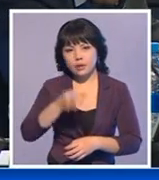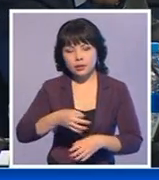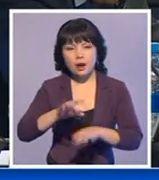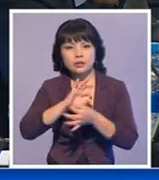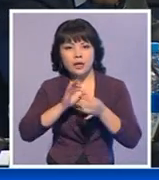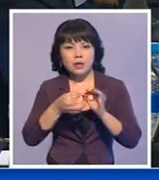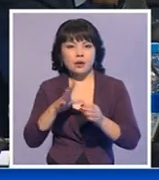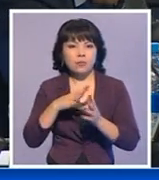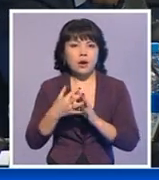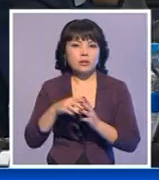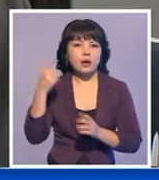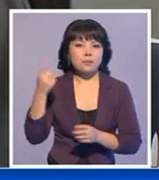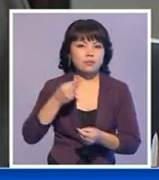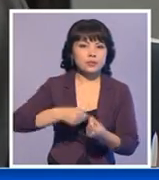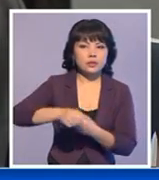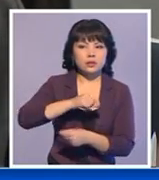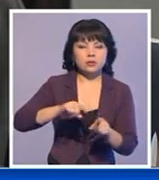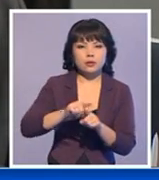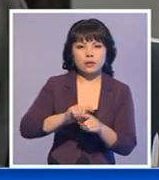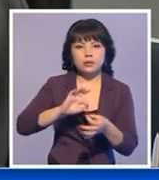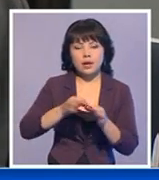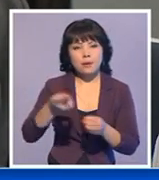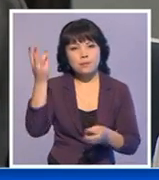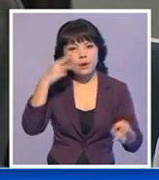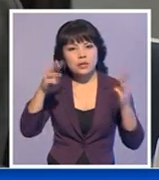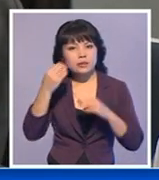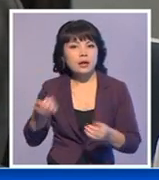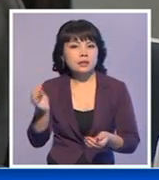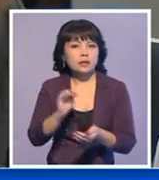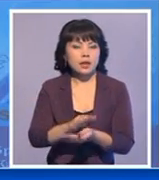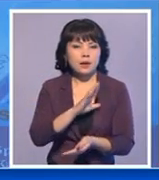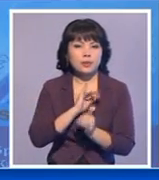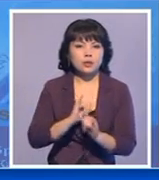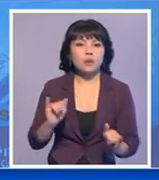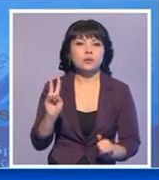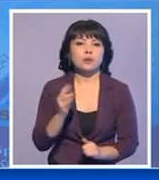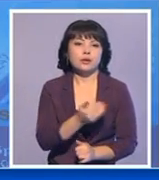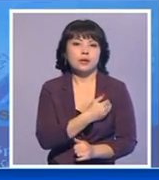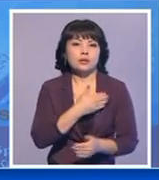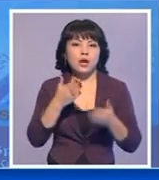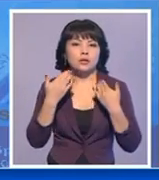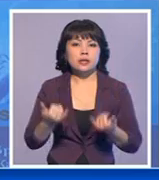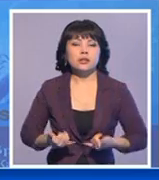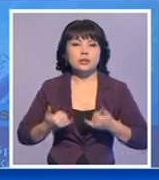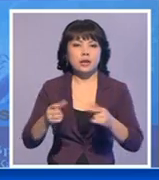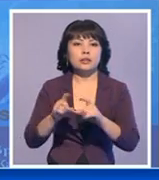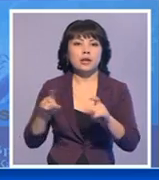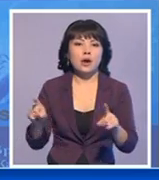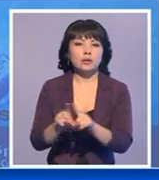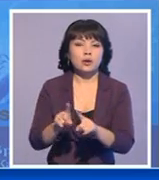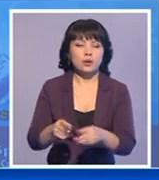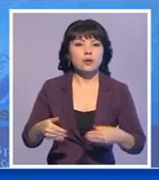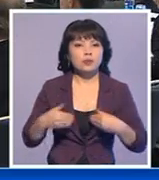талданып, агробизнес инкубаторының моделі таныстырылды. Бизнес инкубаторлар кәсібін енді ашқандарға жеңілдікпен кеңсе ғимаратын ұсынып, іс